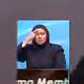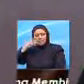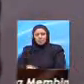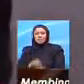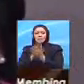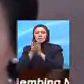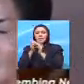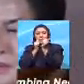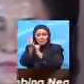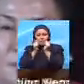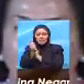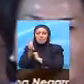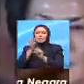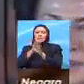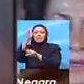sebagai kerjaya.